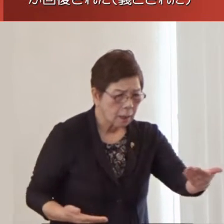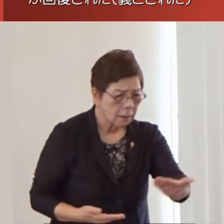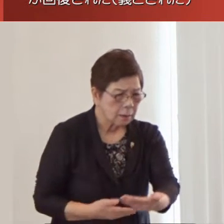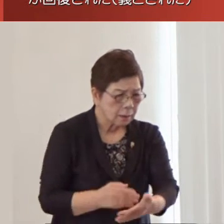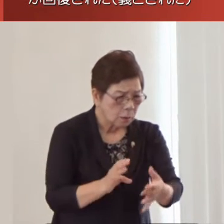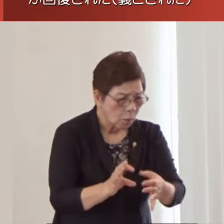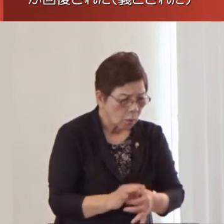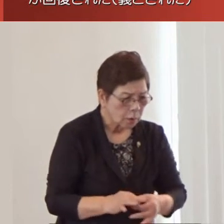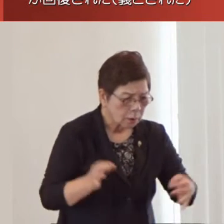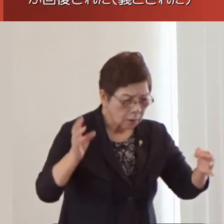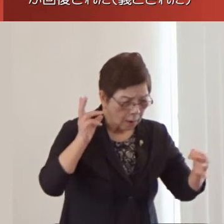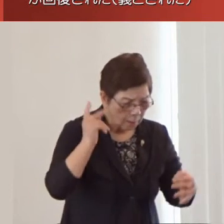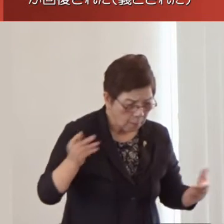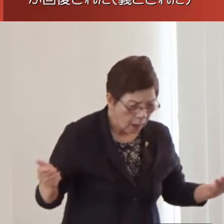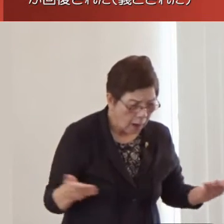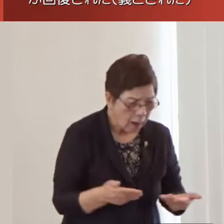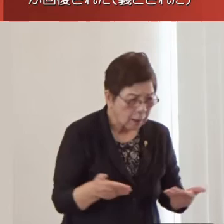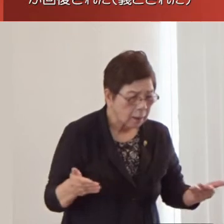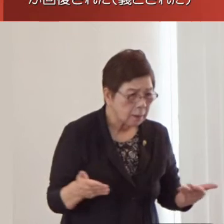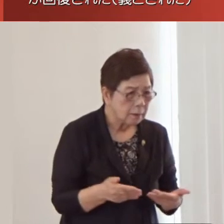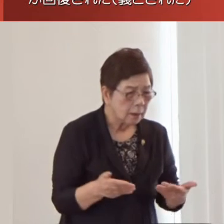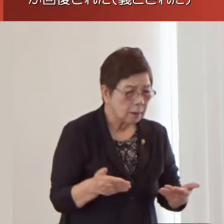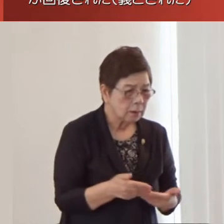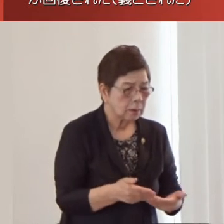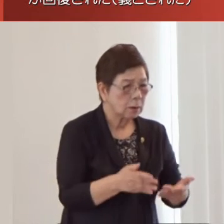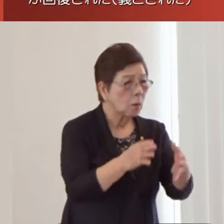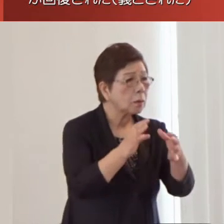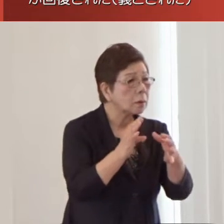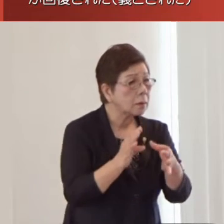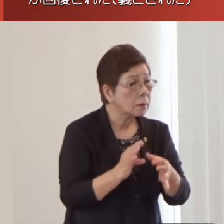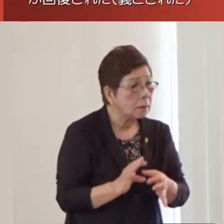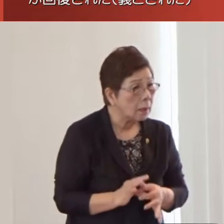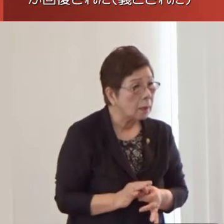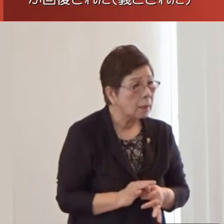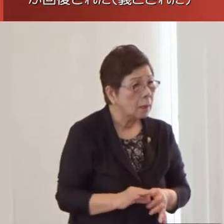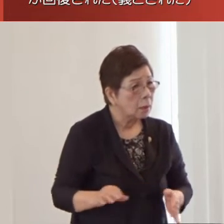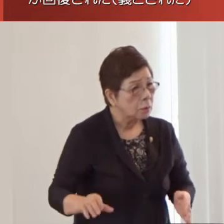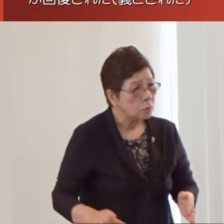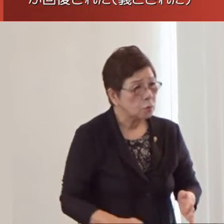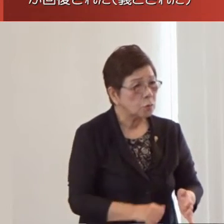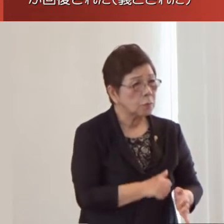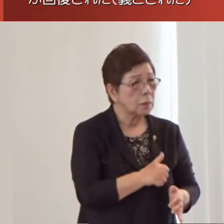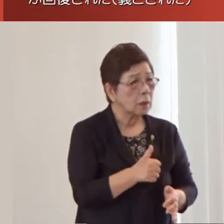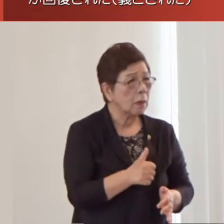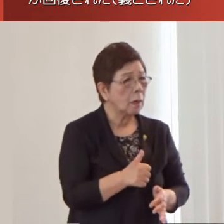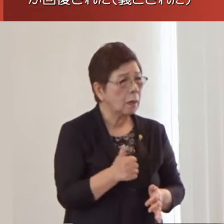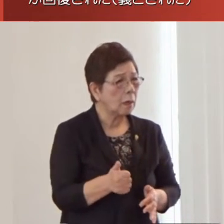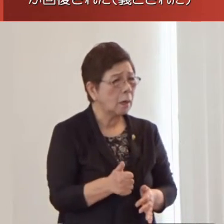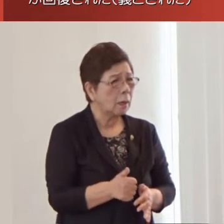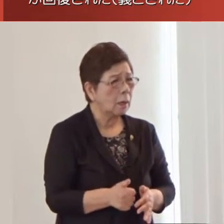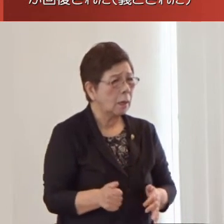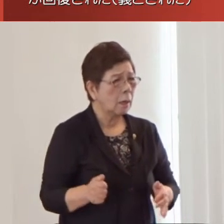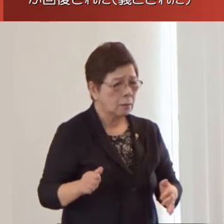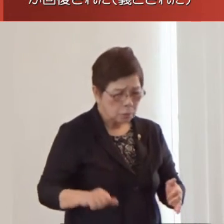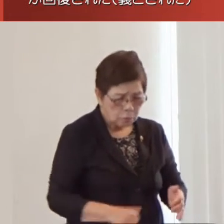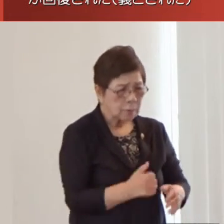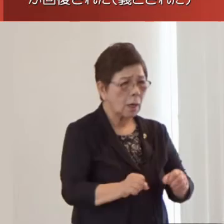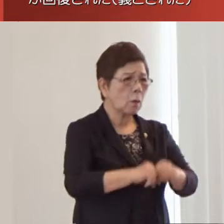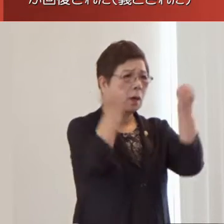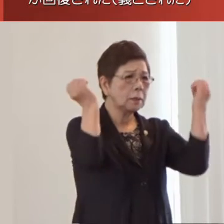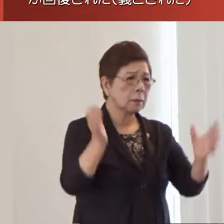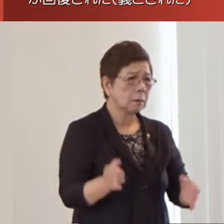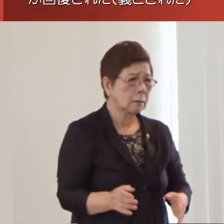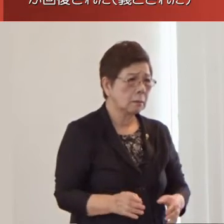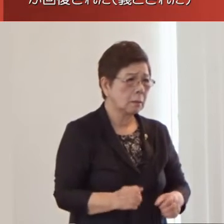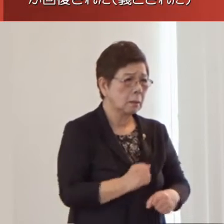って私たちの罪が許されたんです。罪が神様との関係を壊してたんですけども、その